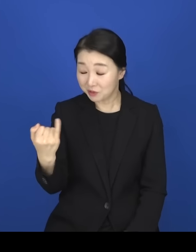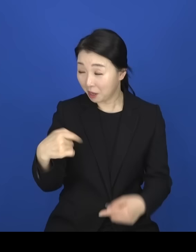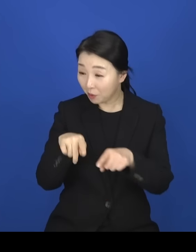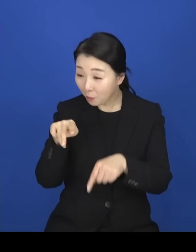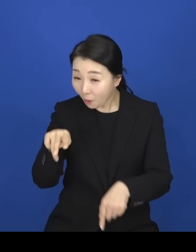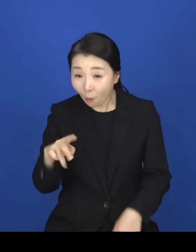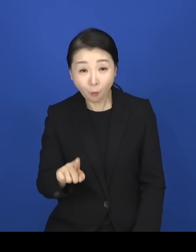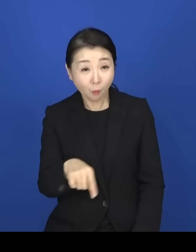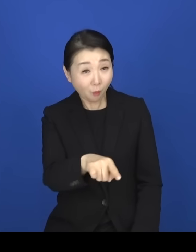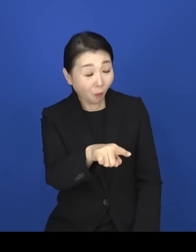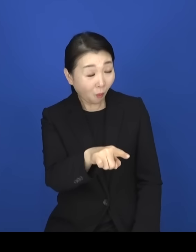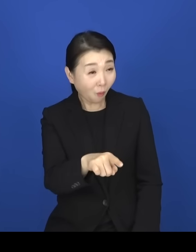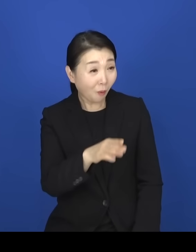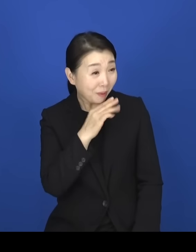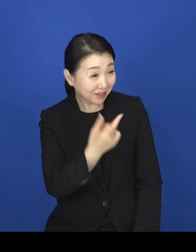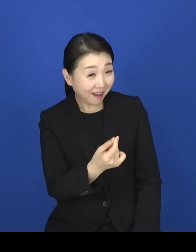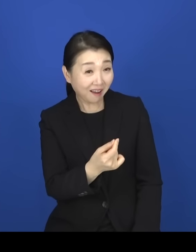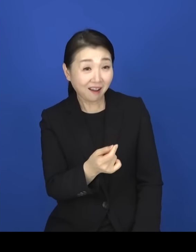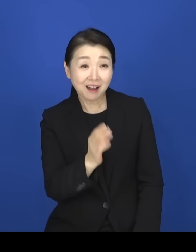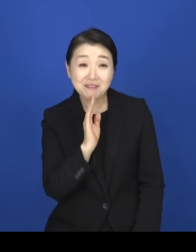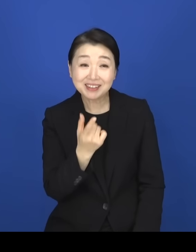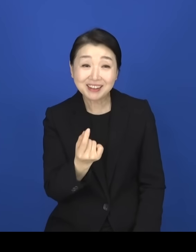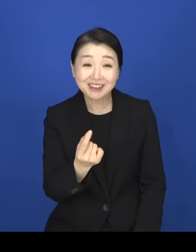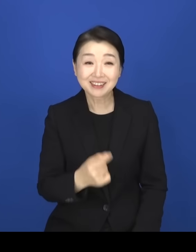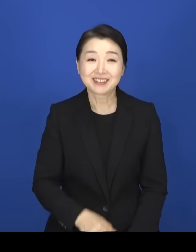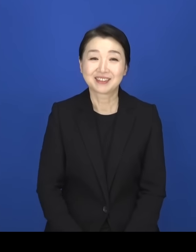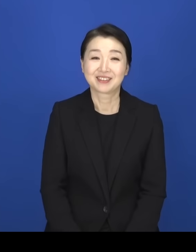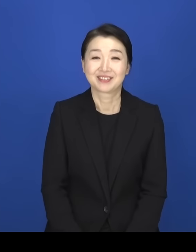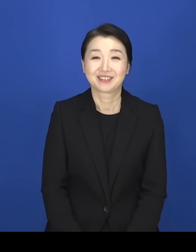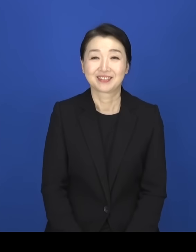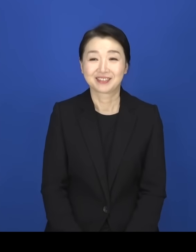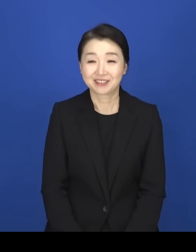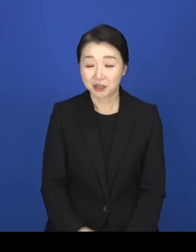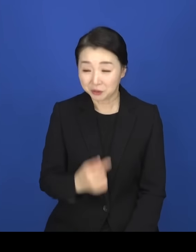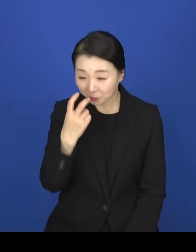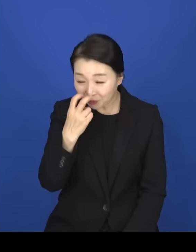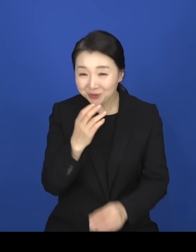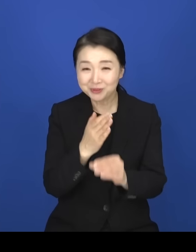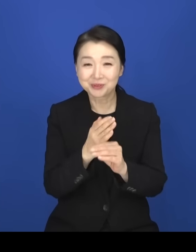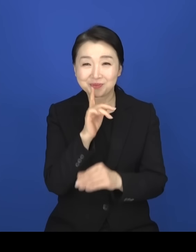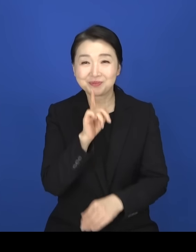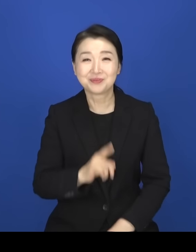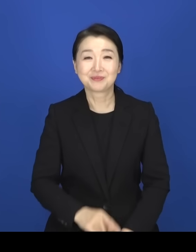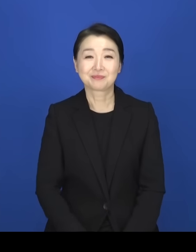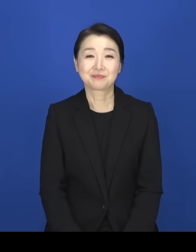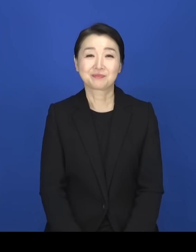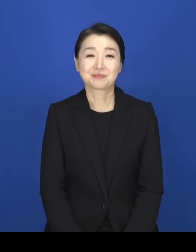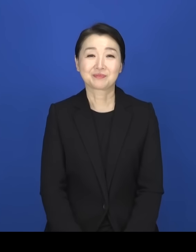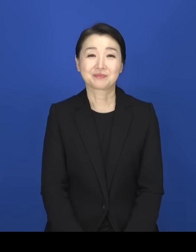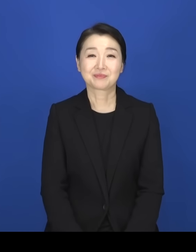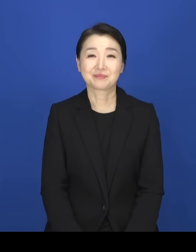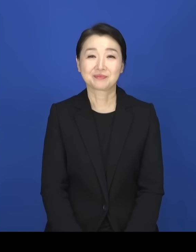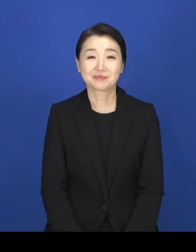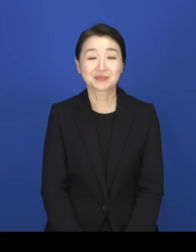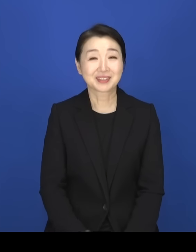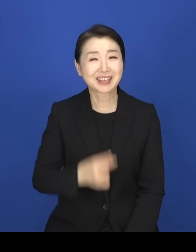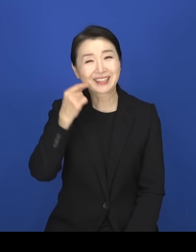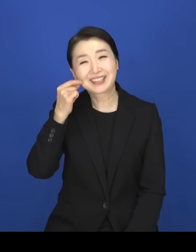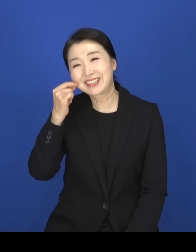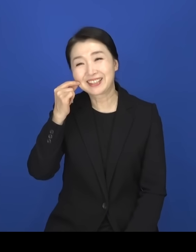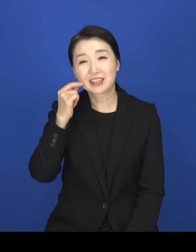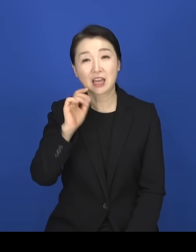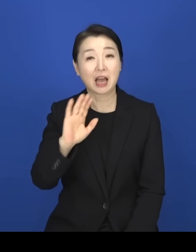보면 오빠예요? 이거 오빠예요? 이거 하려고? 모니터 좀 하게 해요. 그때 그러니까 인기 있을 때는